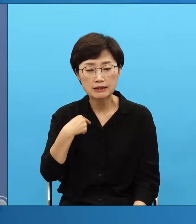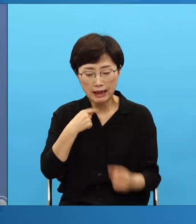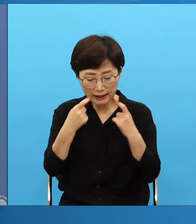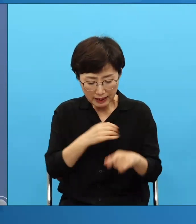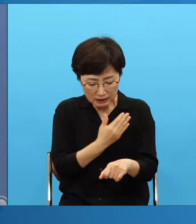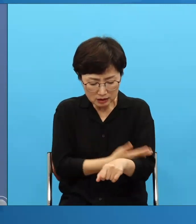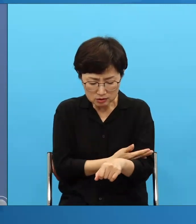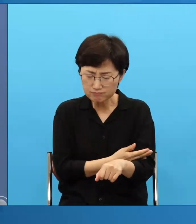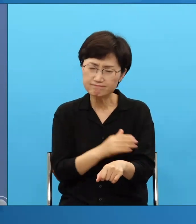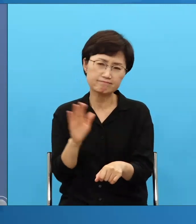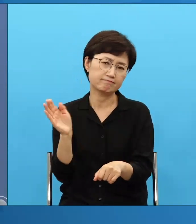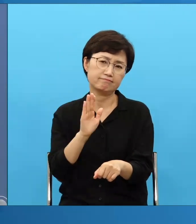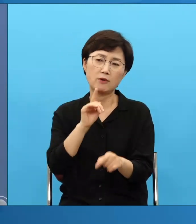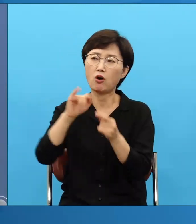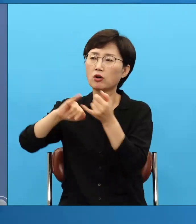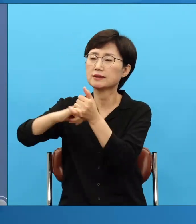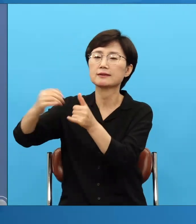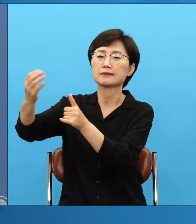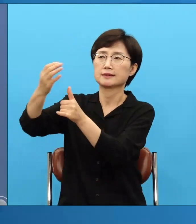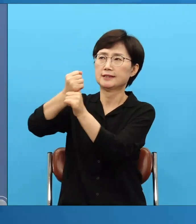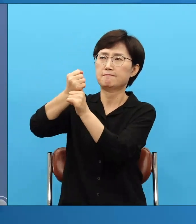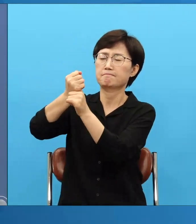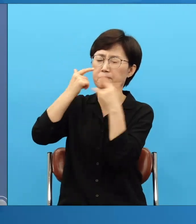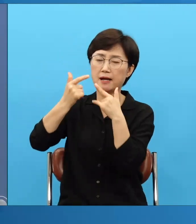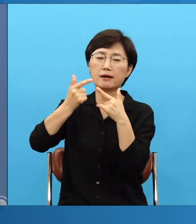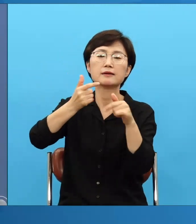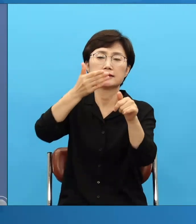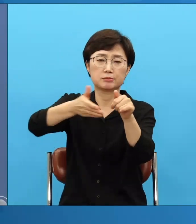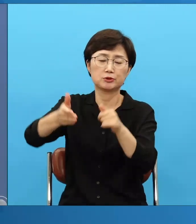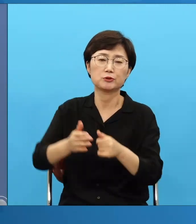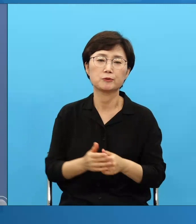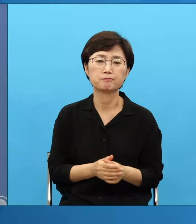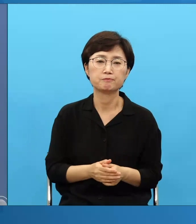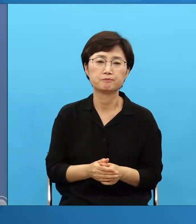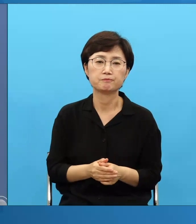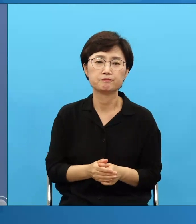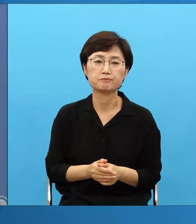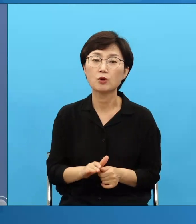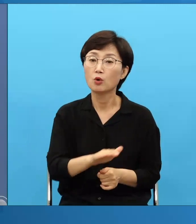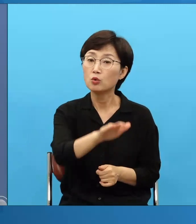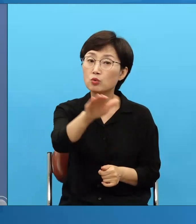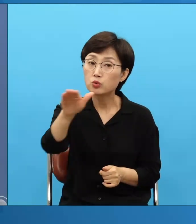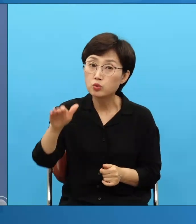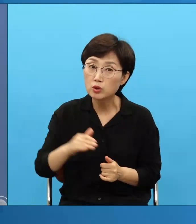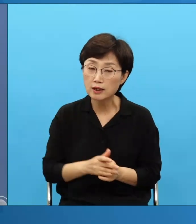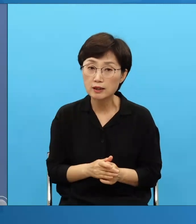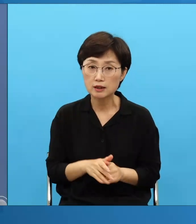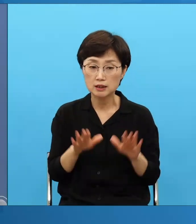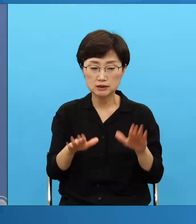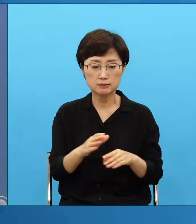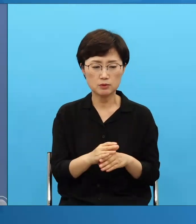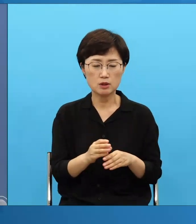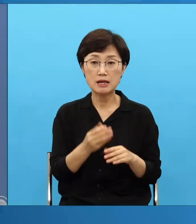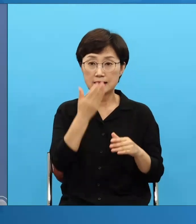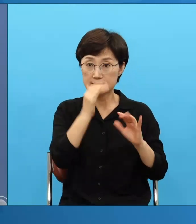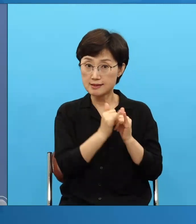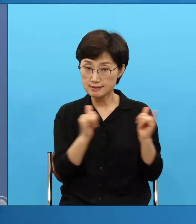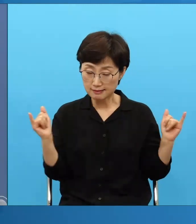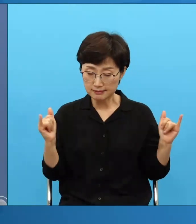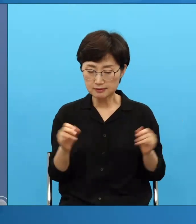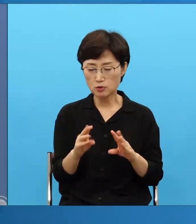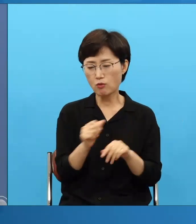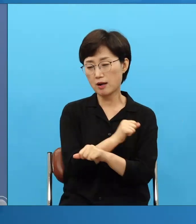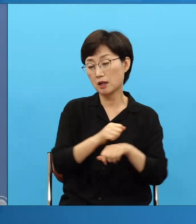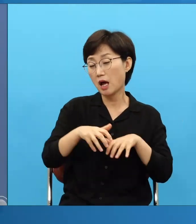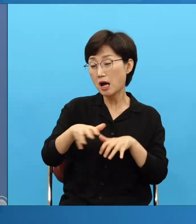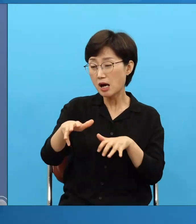And so 돼요. regardless of whether you have power or not, you have to hold accurately to God's covenant. 우리가 어떻게 해서 이 광야를 통과할 것이냐가 아닙니다. It's not